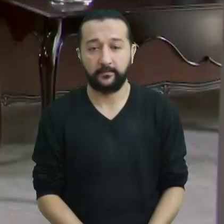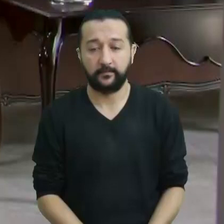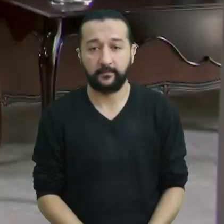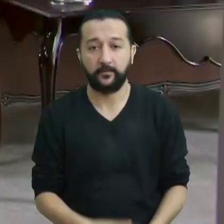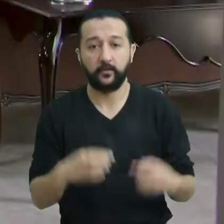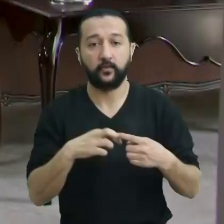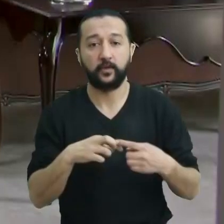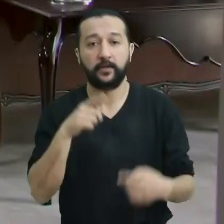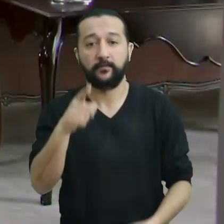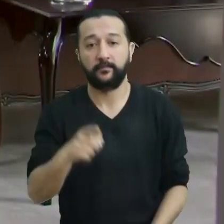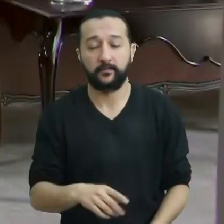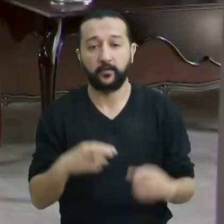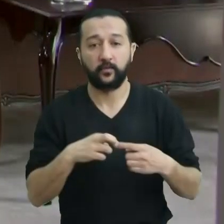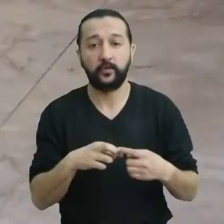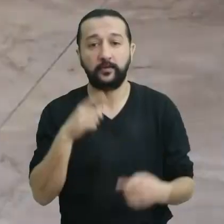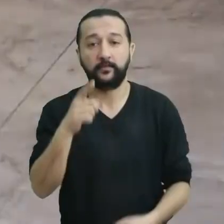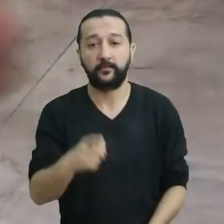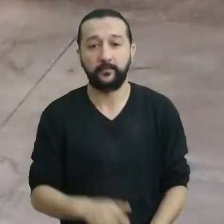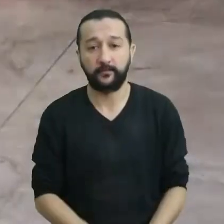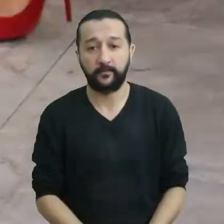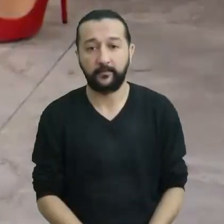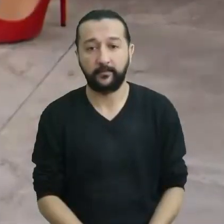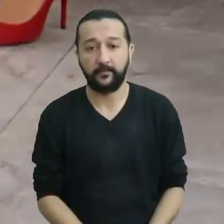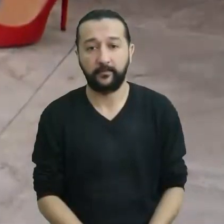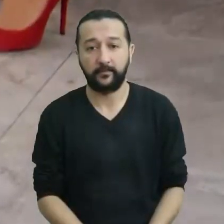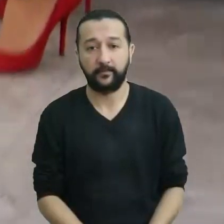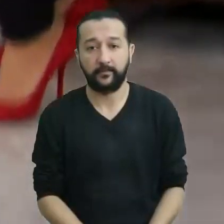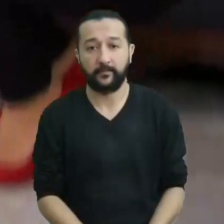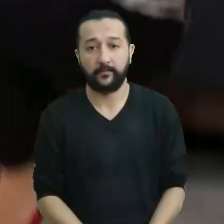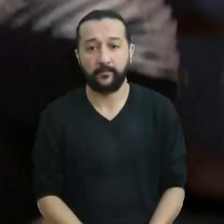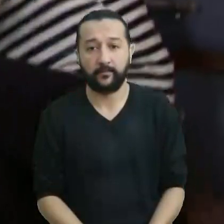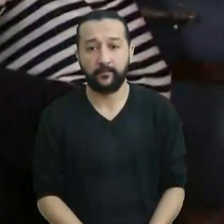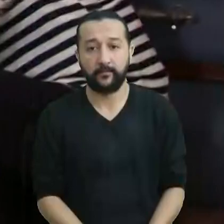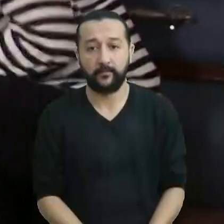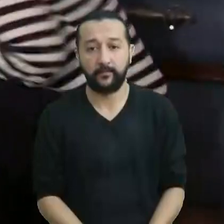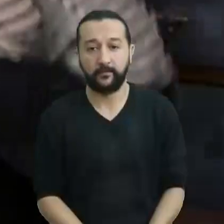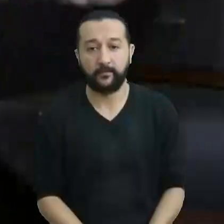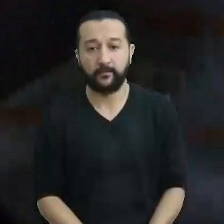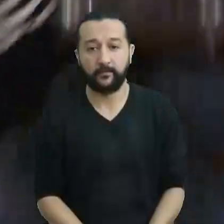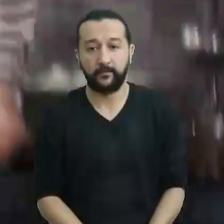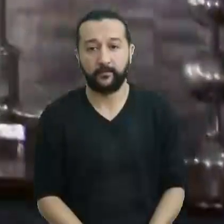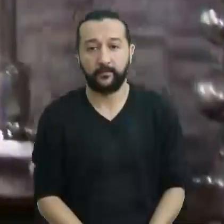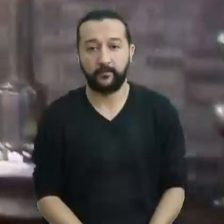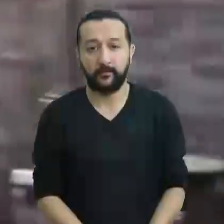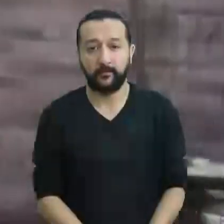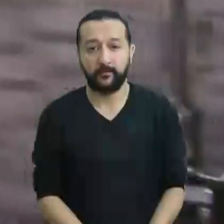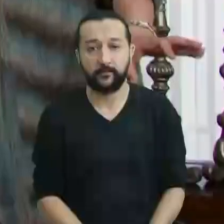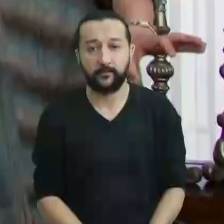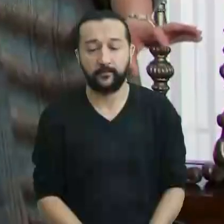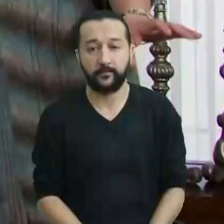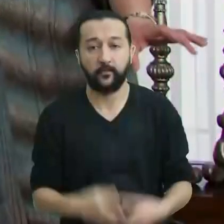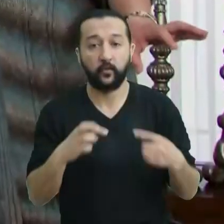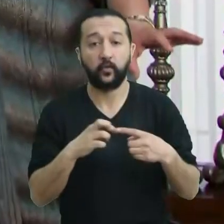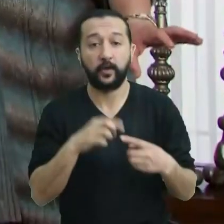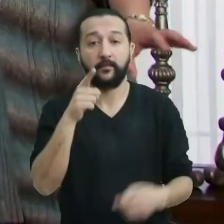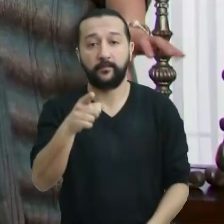bakınıyor. Rüyam. Yüzük çiçekli berjerle konsolun arasına düşmüş. Rüyam yüzüğü yerden alıp öptü.